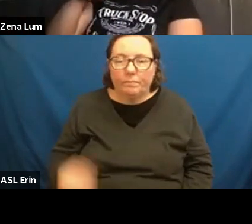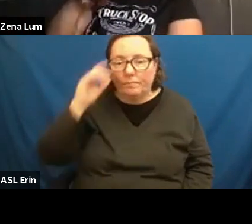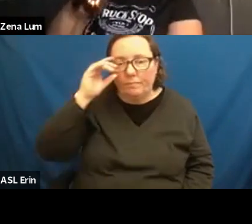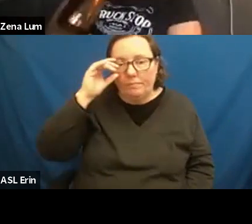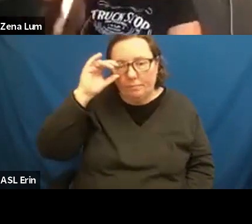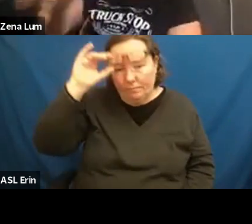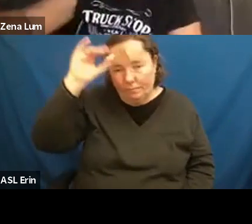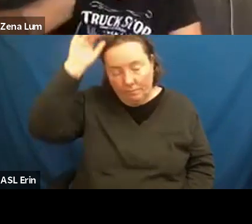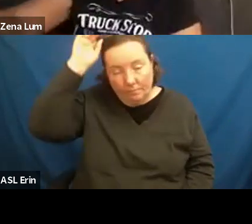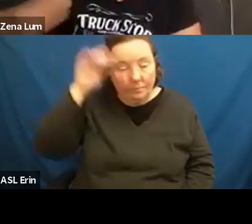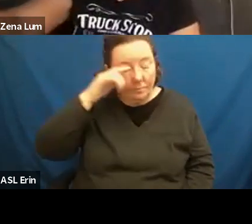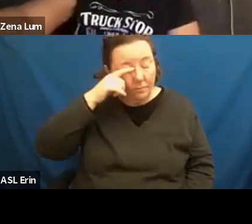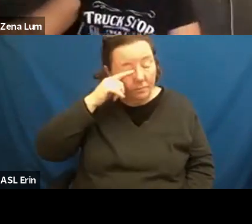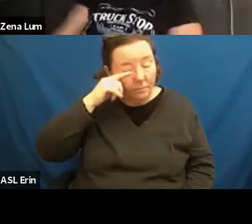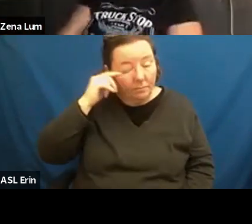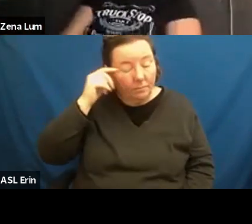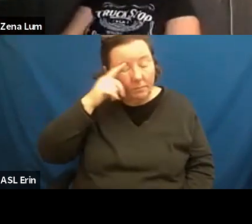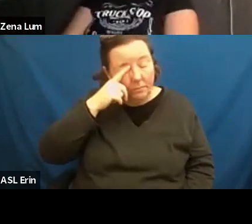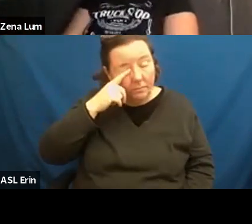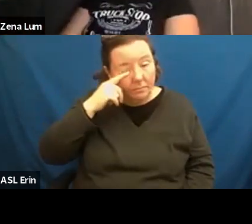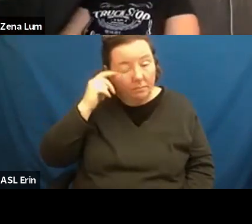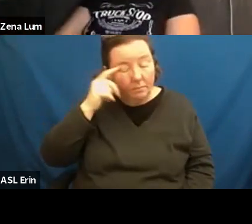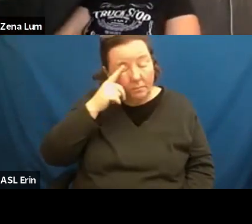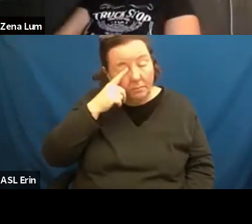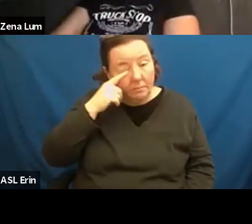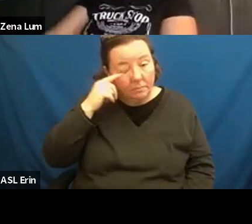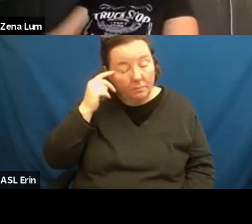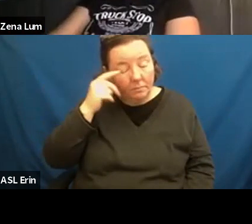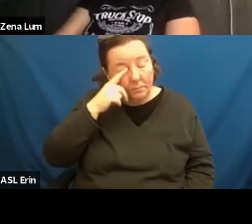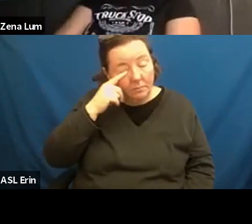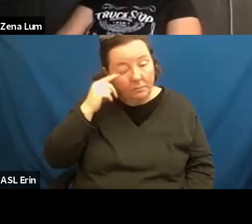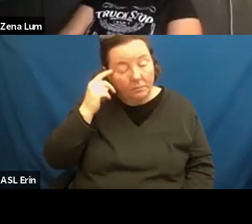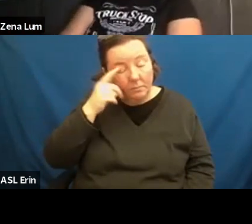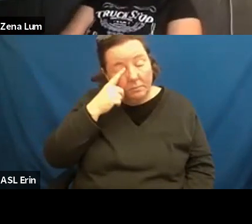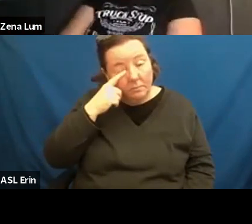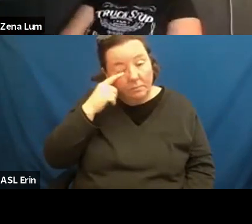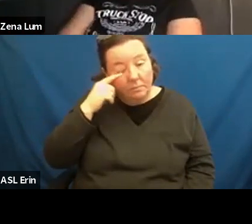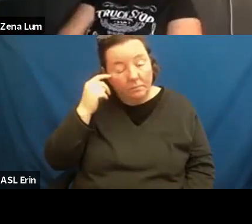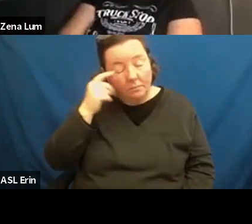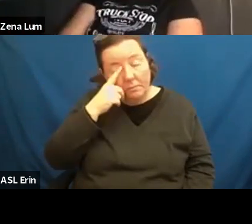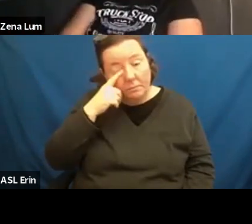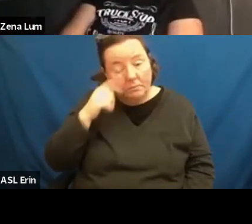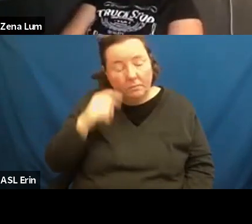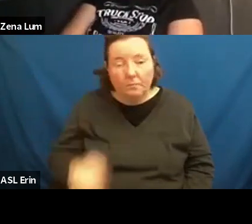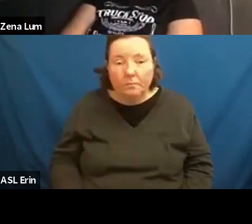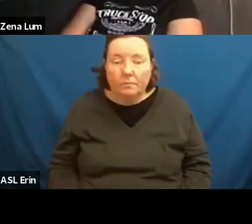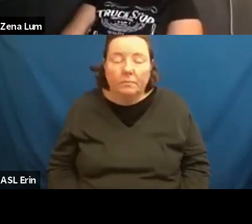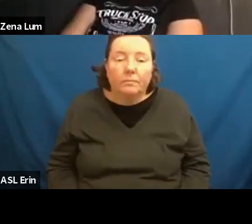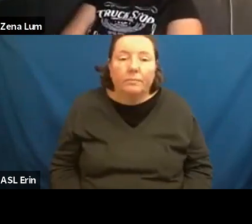还有就是我们现在今年呢还没有决定是使用这个用邮编的入学的方式哈。